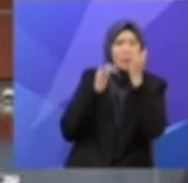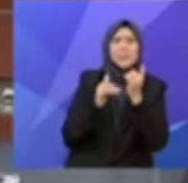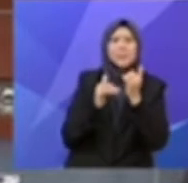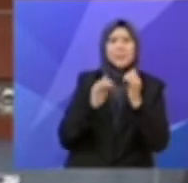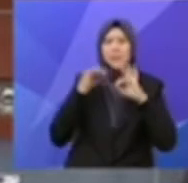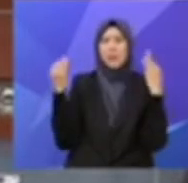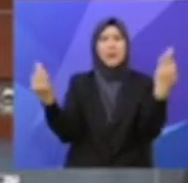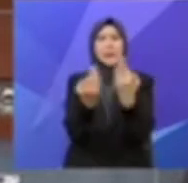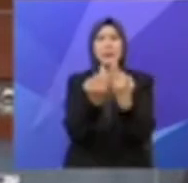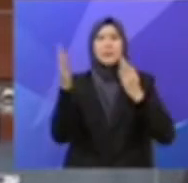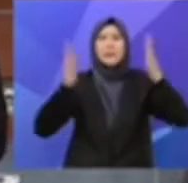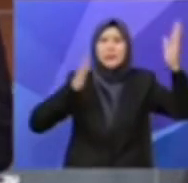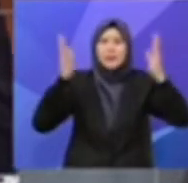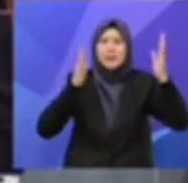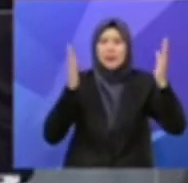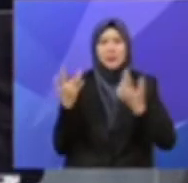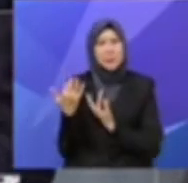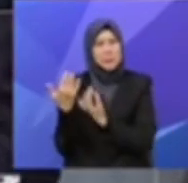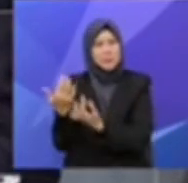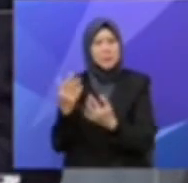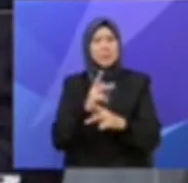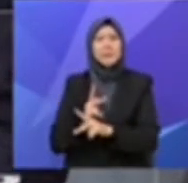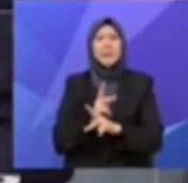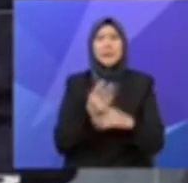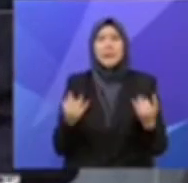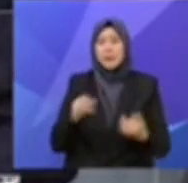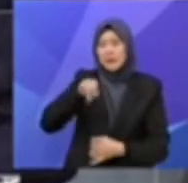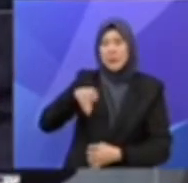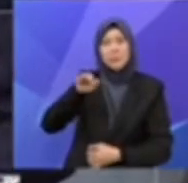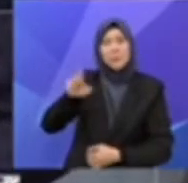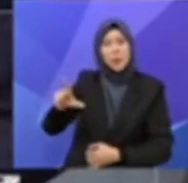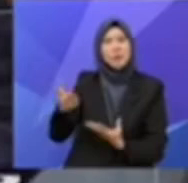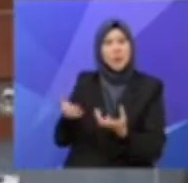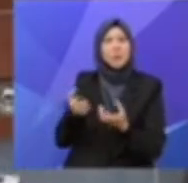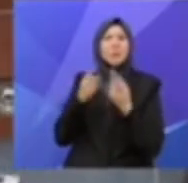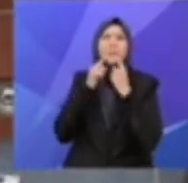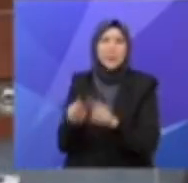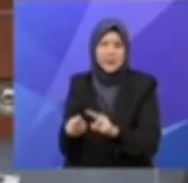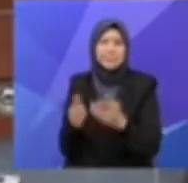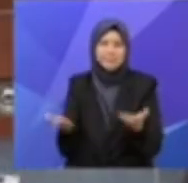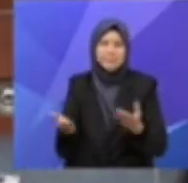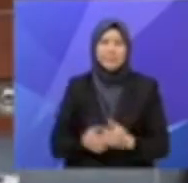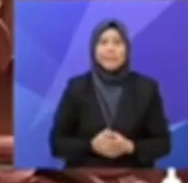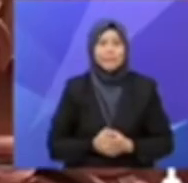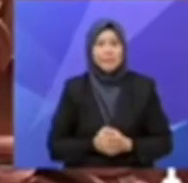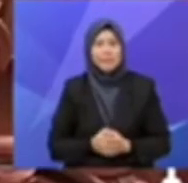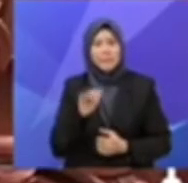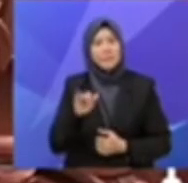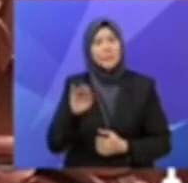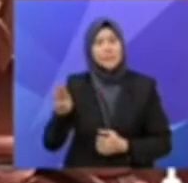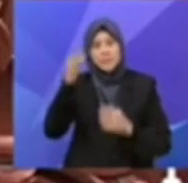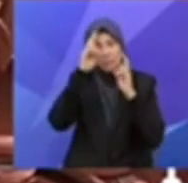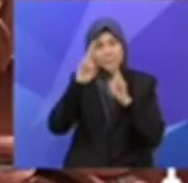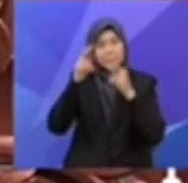keluarga blazer menanti pembelaan jempol mohon jawaban enggak sih jika ya Mamat benar